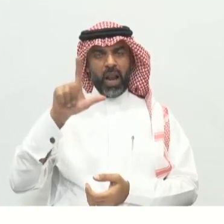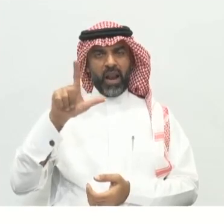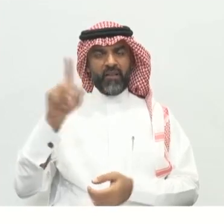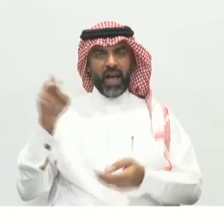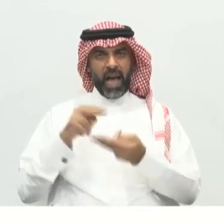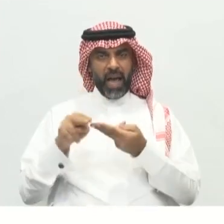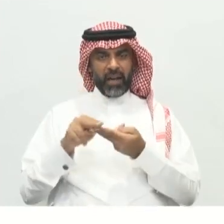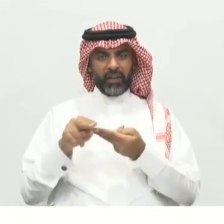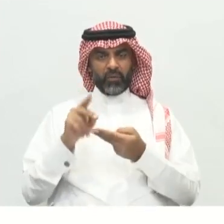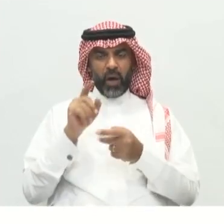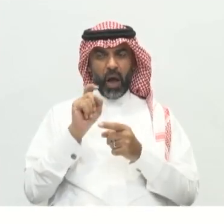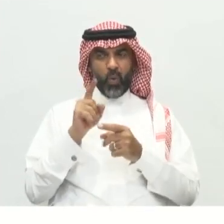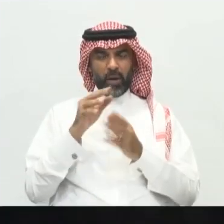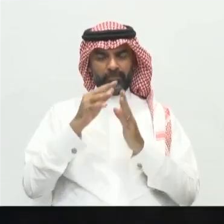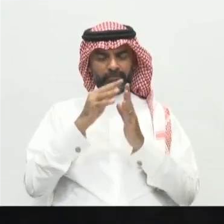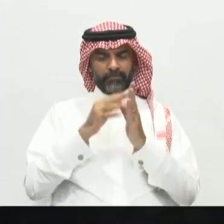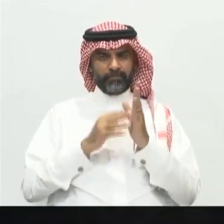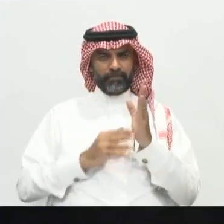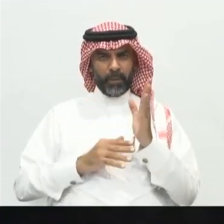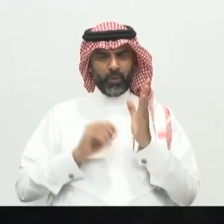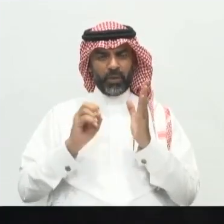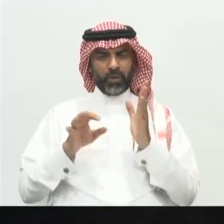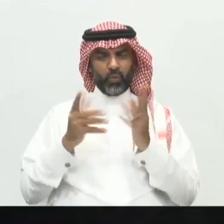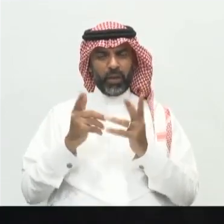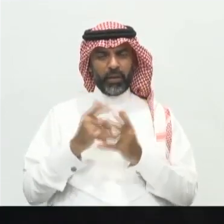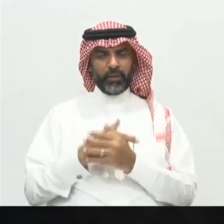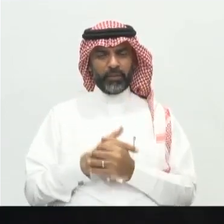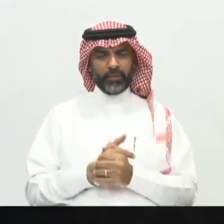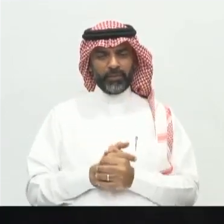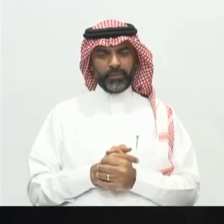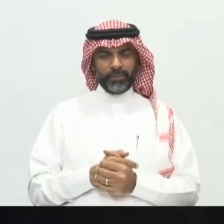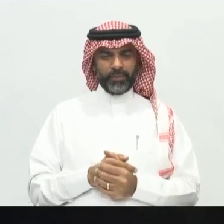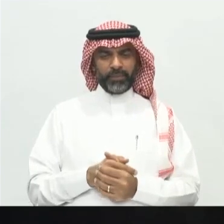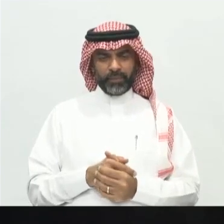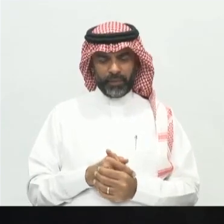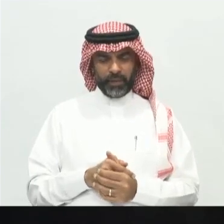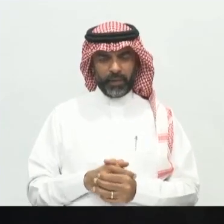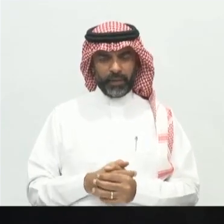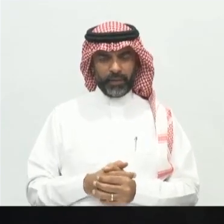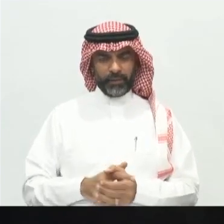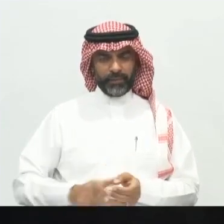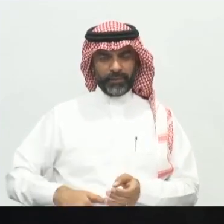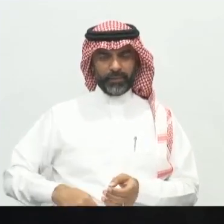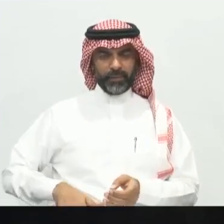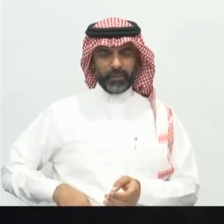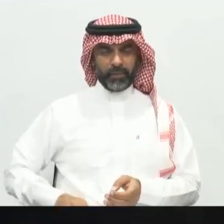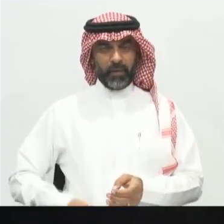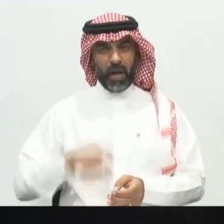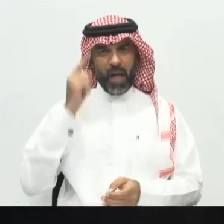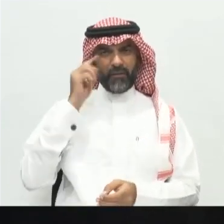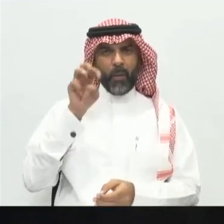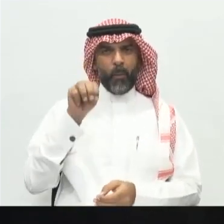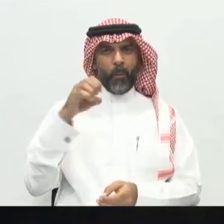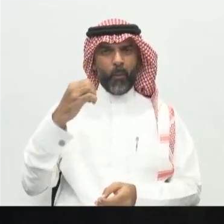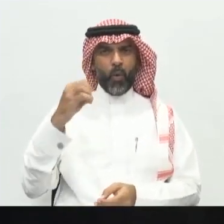بوضع نموذج نتذكر معا من اين قلنا بان سنقوم باستيراد موديل من ام اي بي